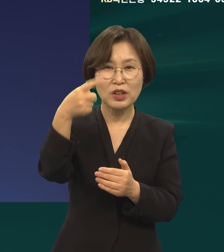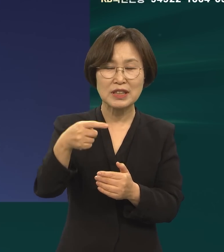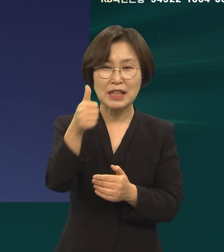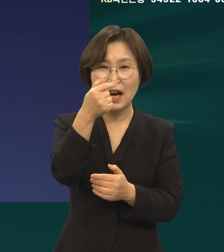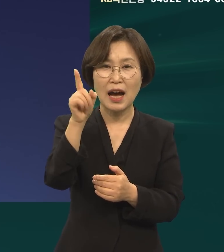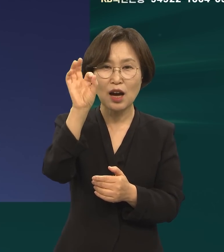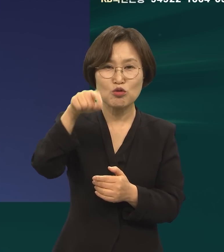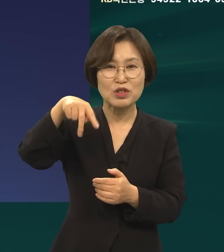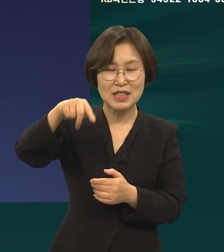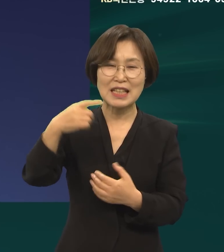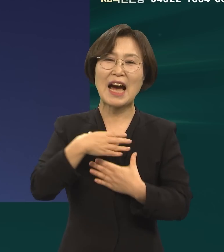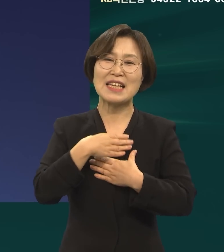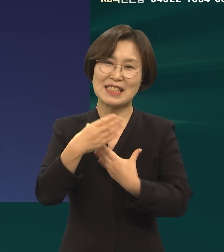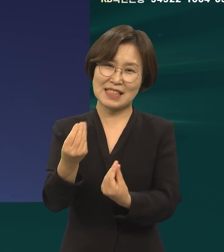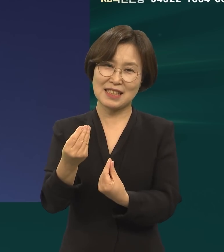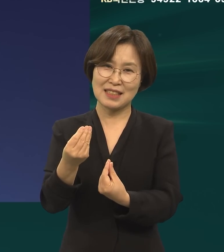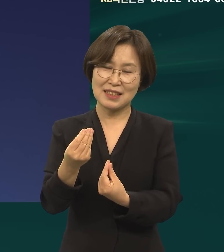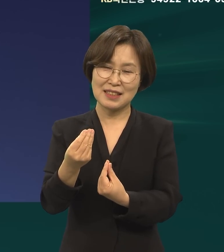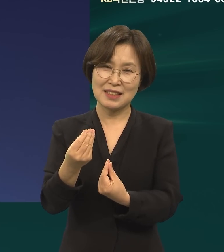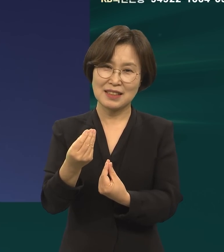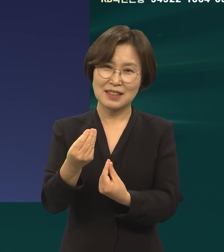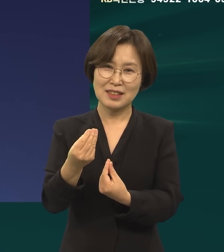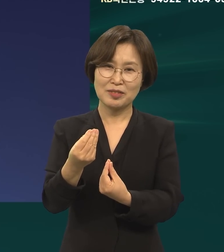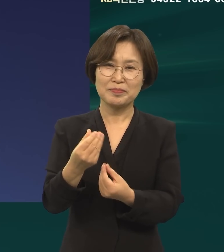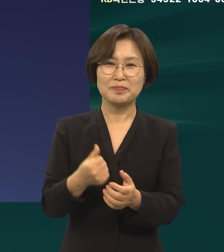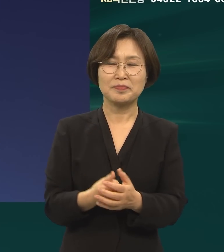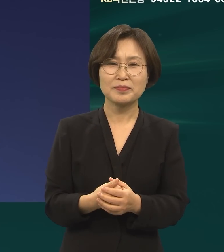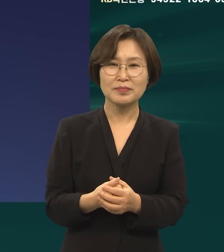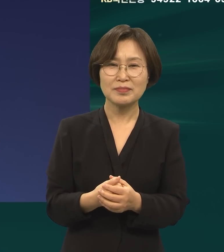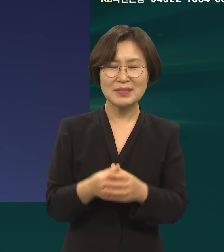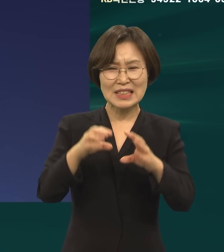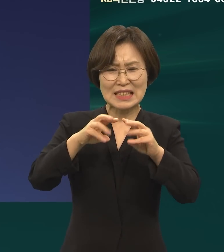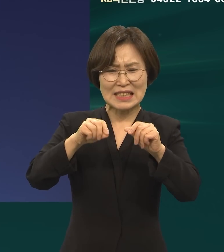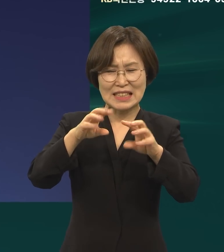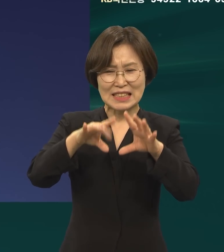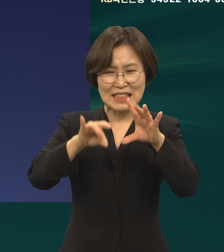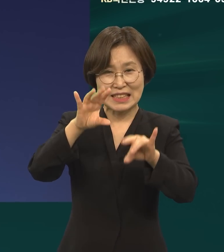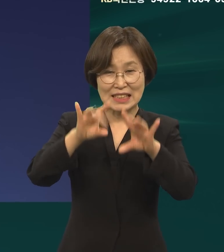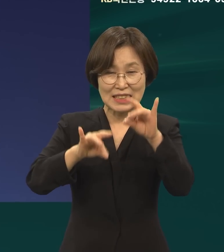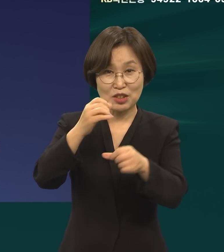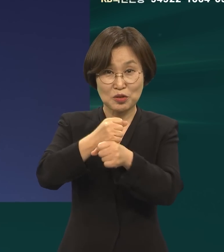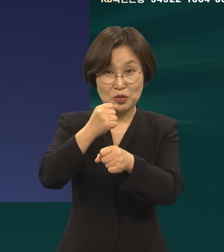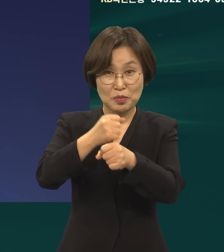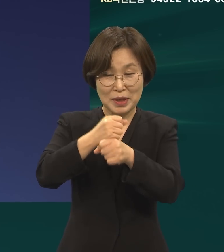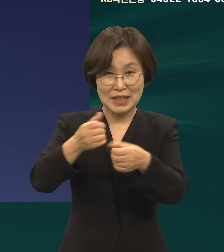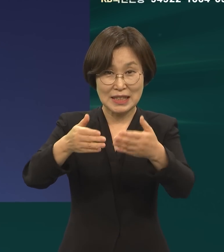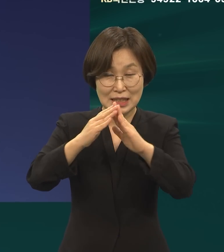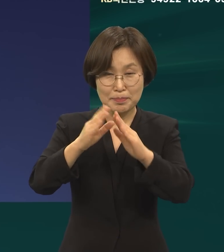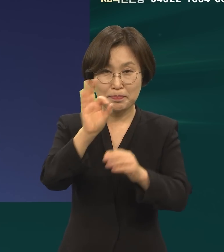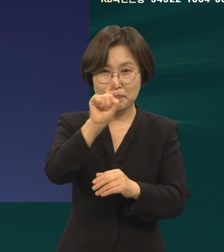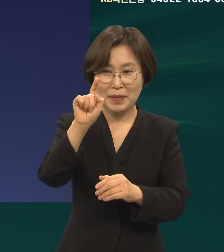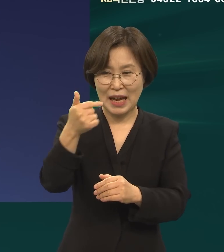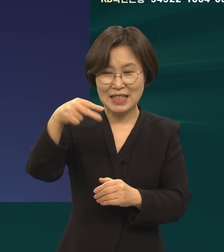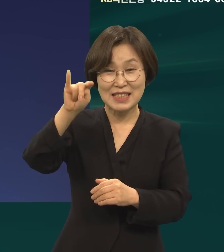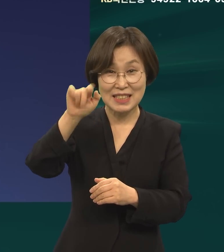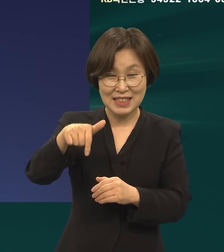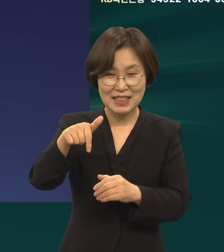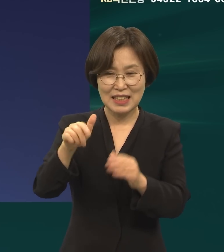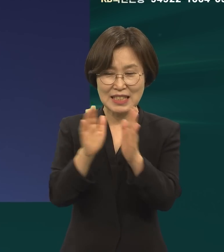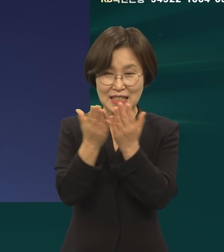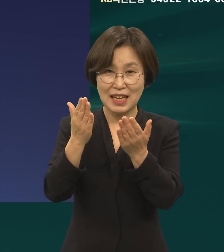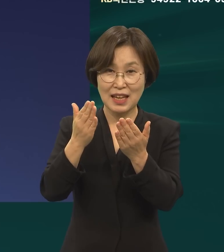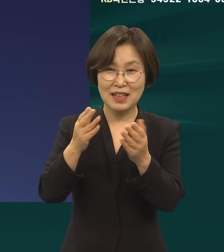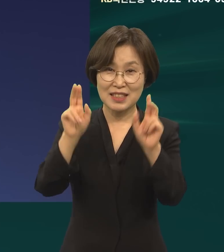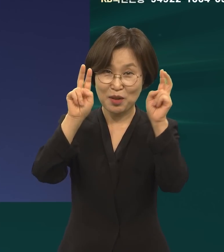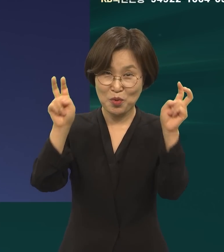안식, 진흙으로 지은 집, 진흙으로 지은 안식이라는 책을 썼는데 이 책에서 이런